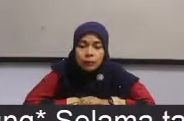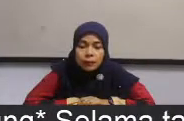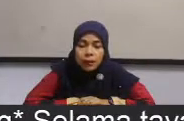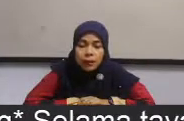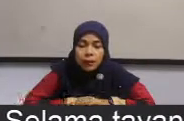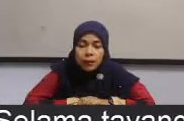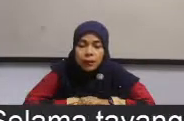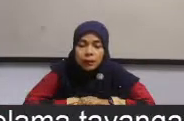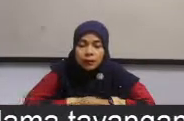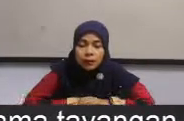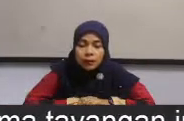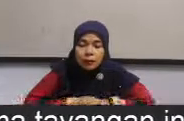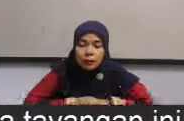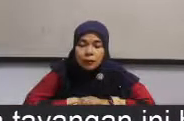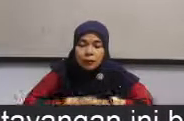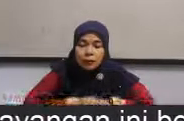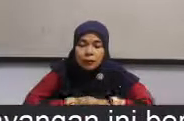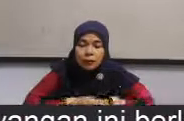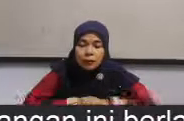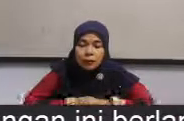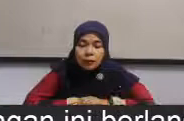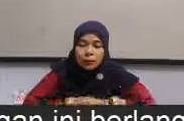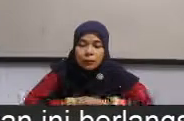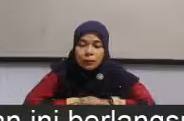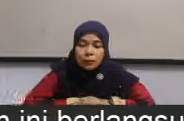sahrila pasar heel